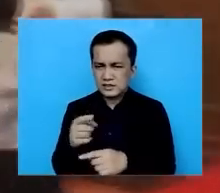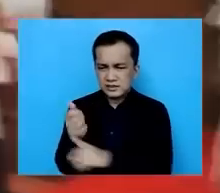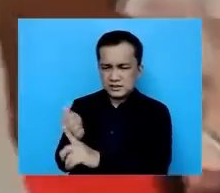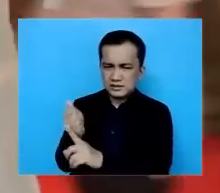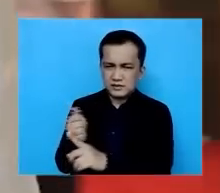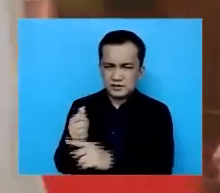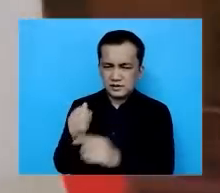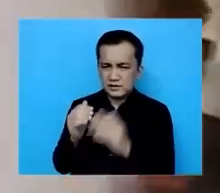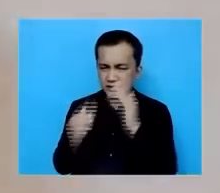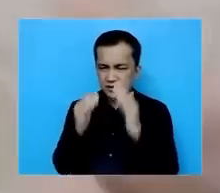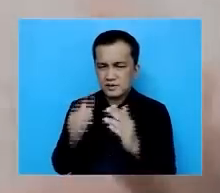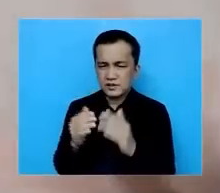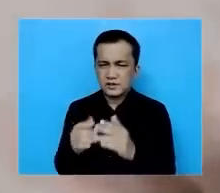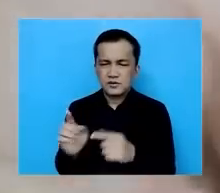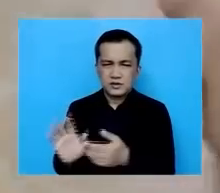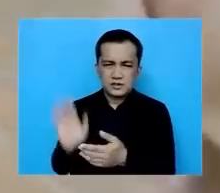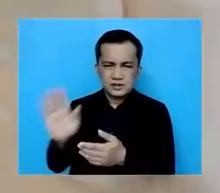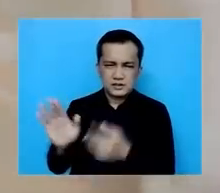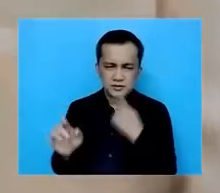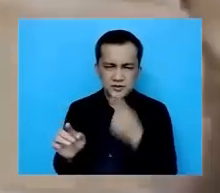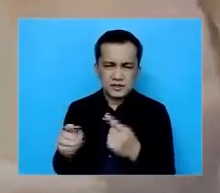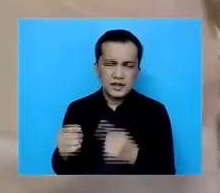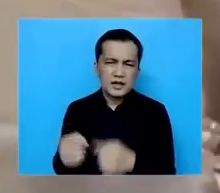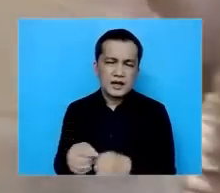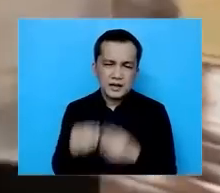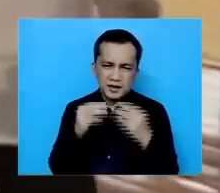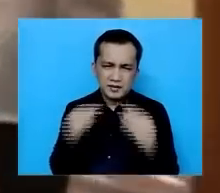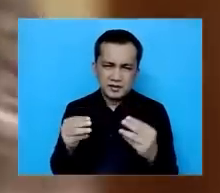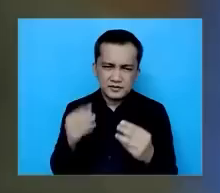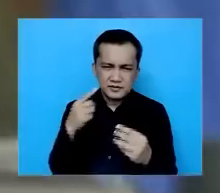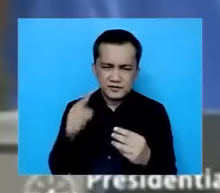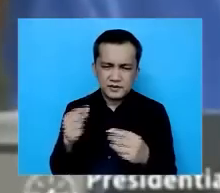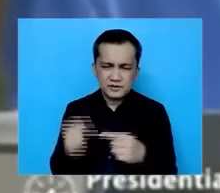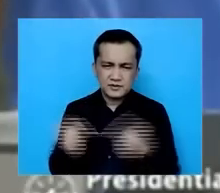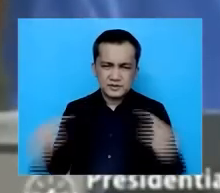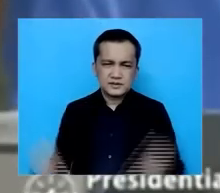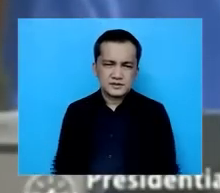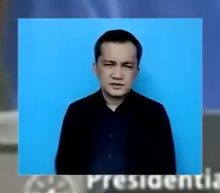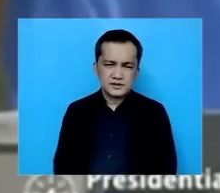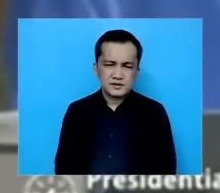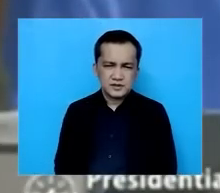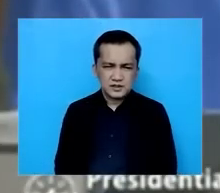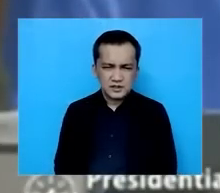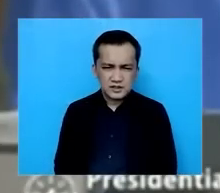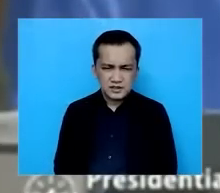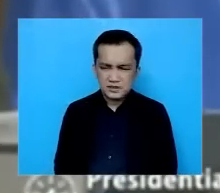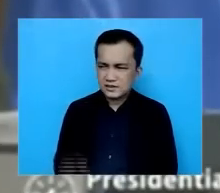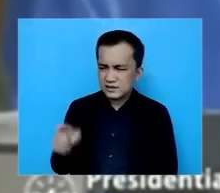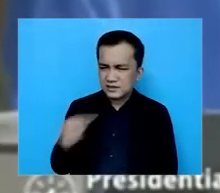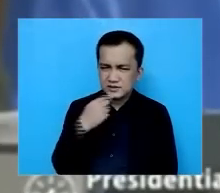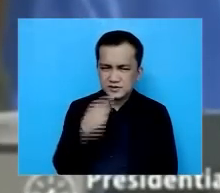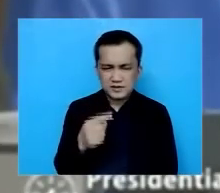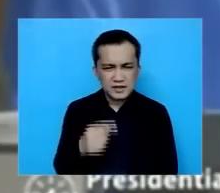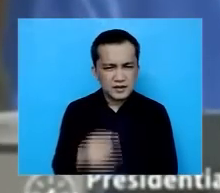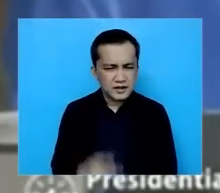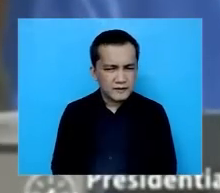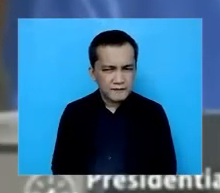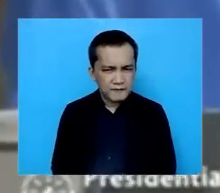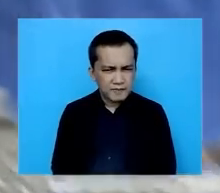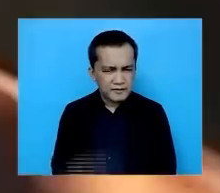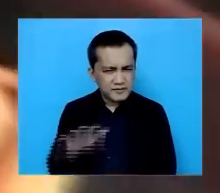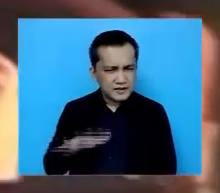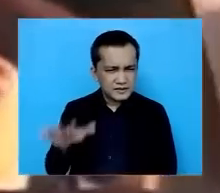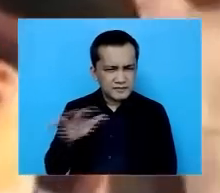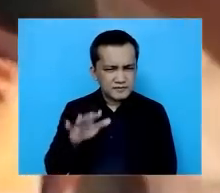Dahil ito, ang kanyang ubod dalino na mensahe para sa oposisyon. Huwag kayong maniwala dyan mga itong